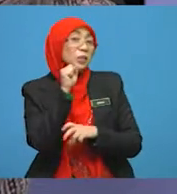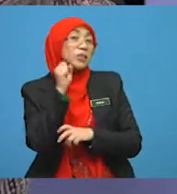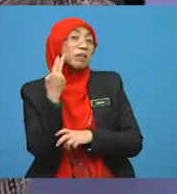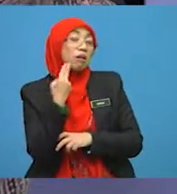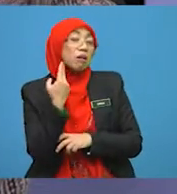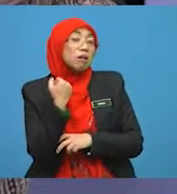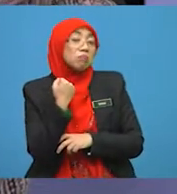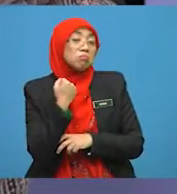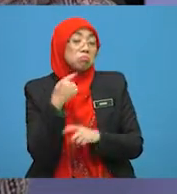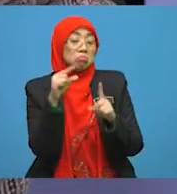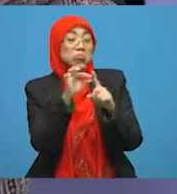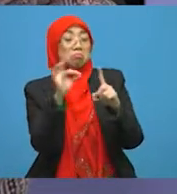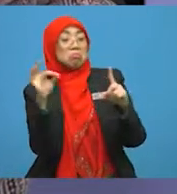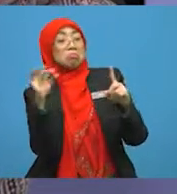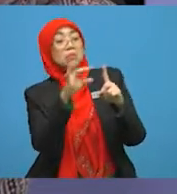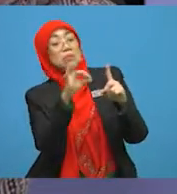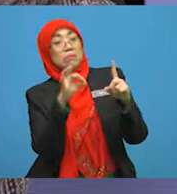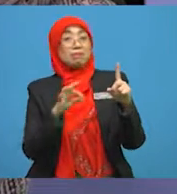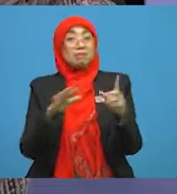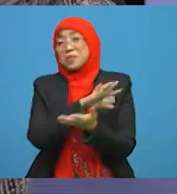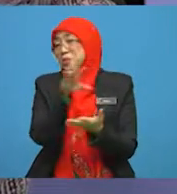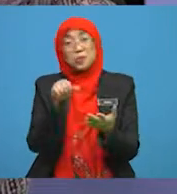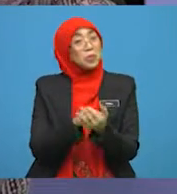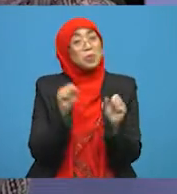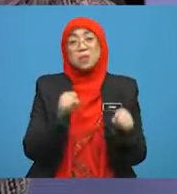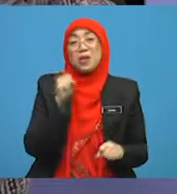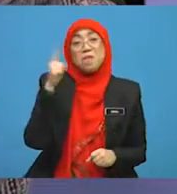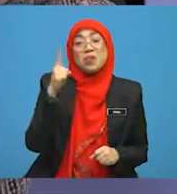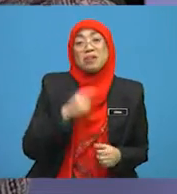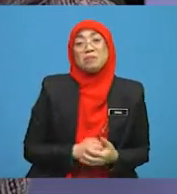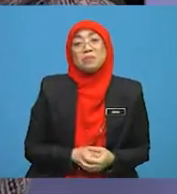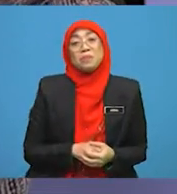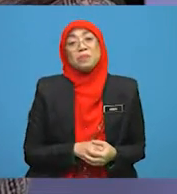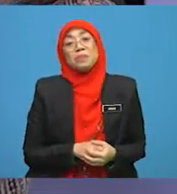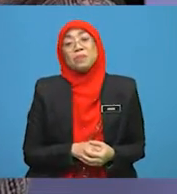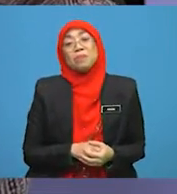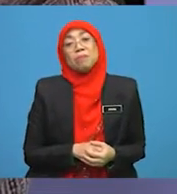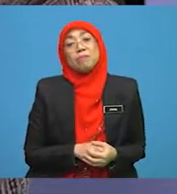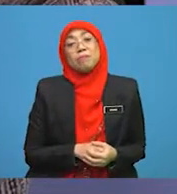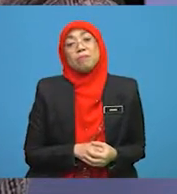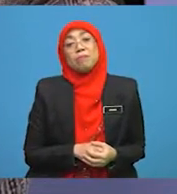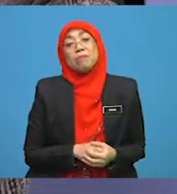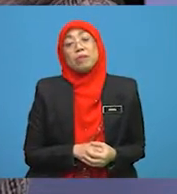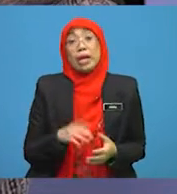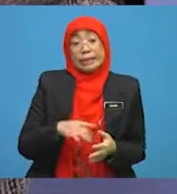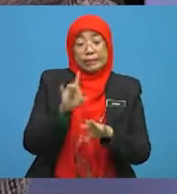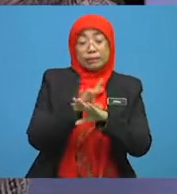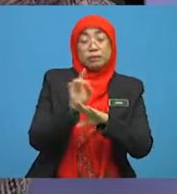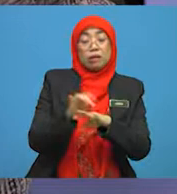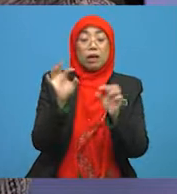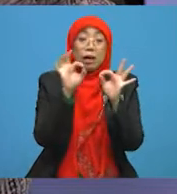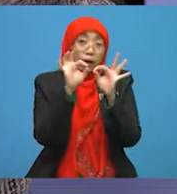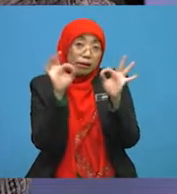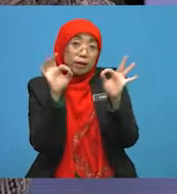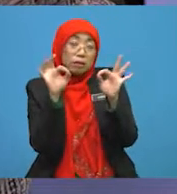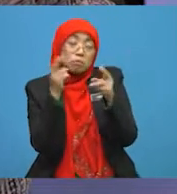jelas, mudah difahami. Beginilah sepatutnya para pelajar lakukan. Binalah ayat yang ringkas